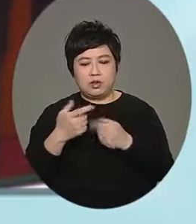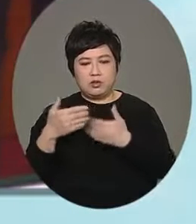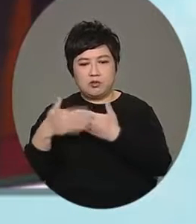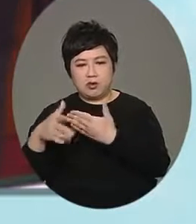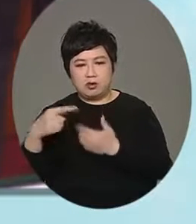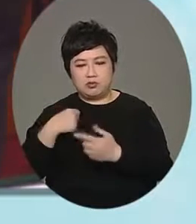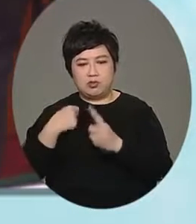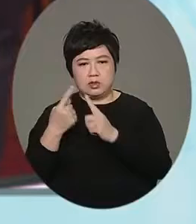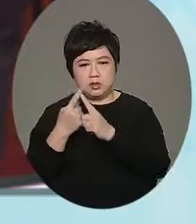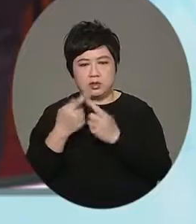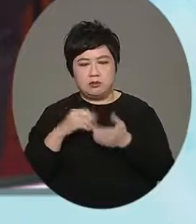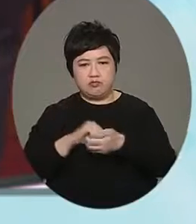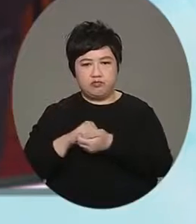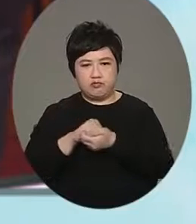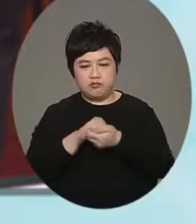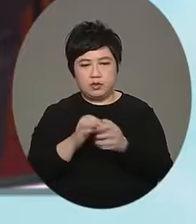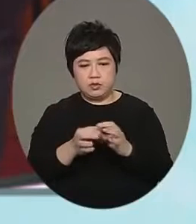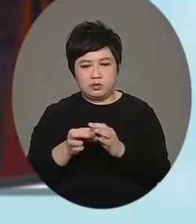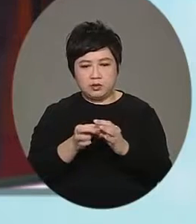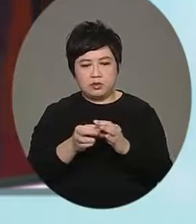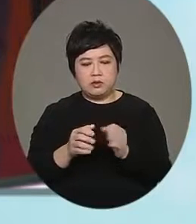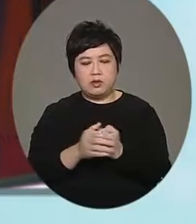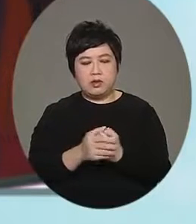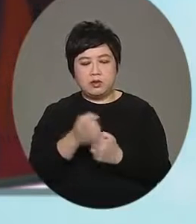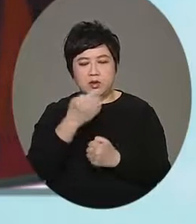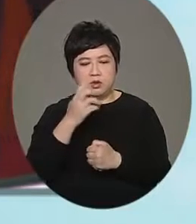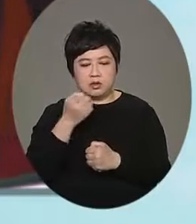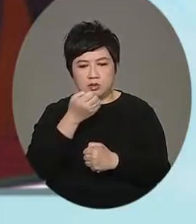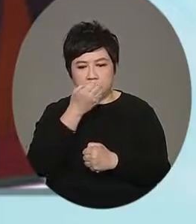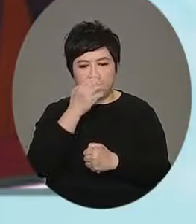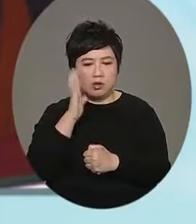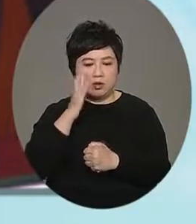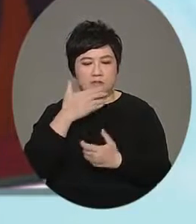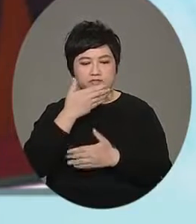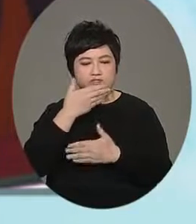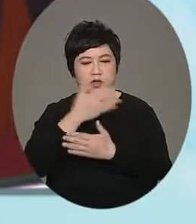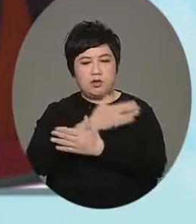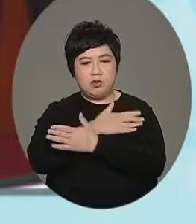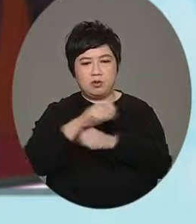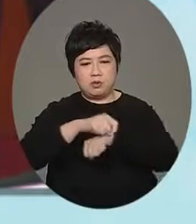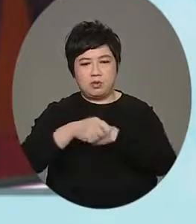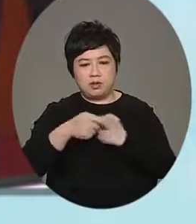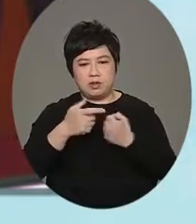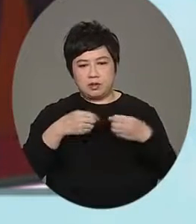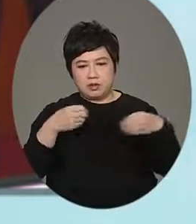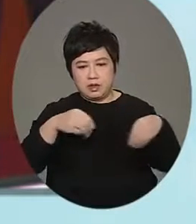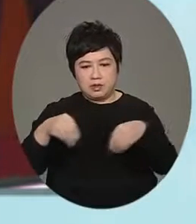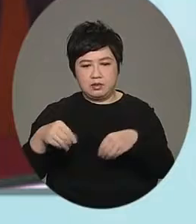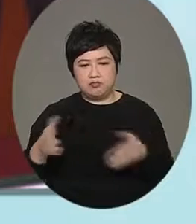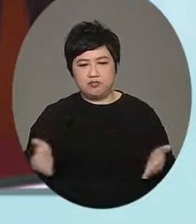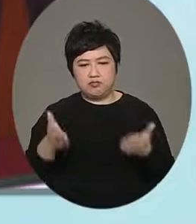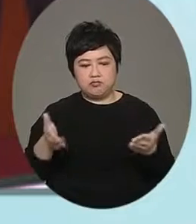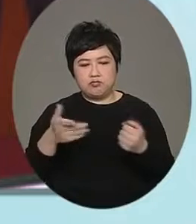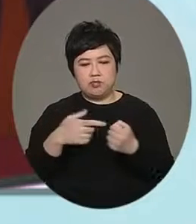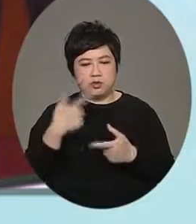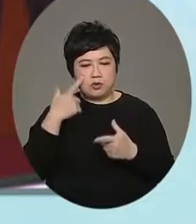胞团结联谊，就加强港澳青少年爱国主义教育、促进两岸经